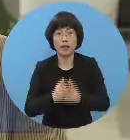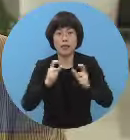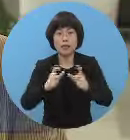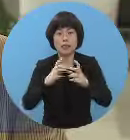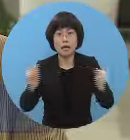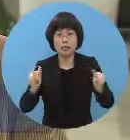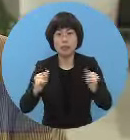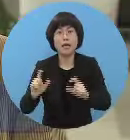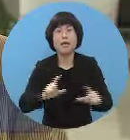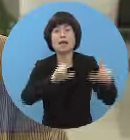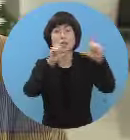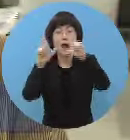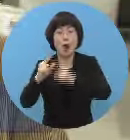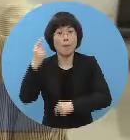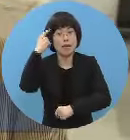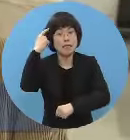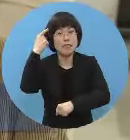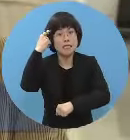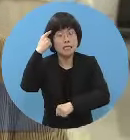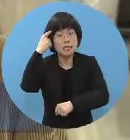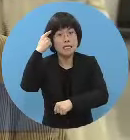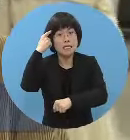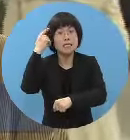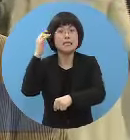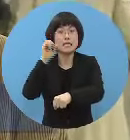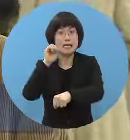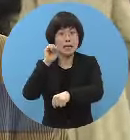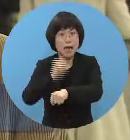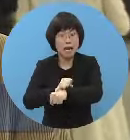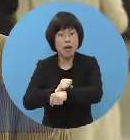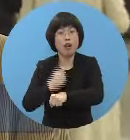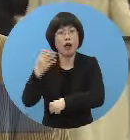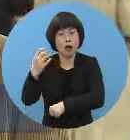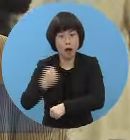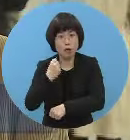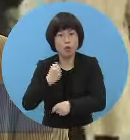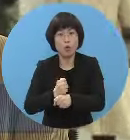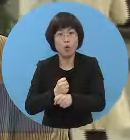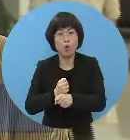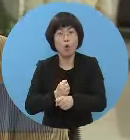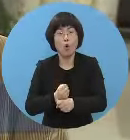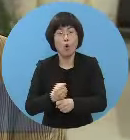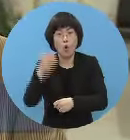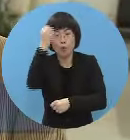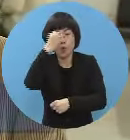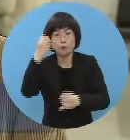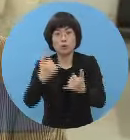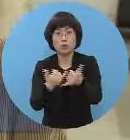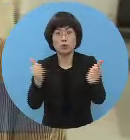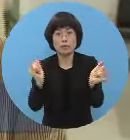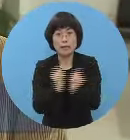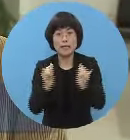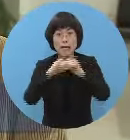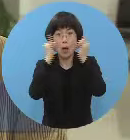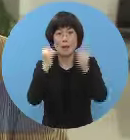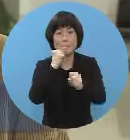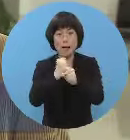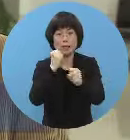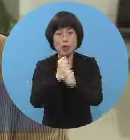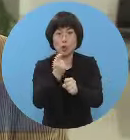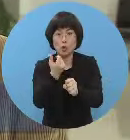우리 도민들께서 삶의 지혜를 얻고 또 품격 있는 공동사회를 만들어가는